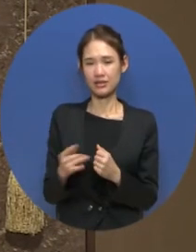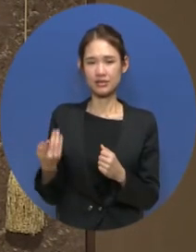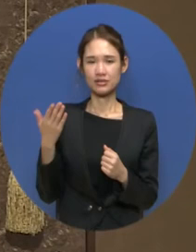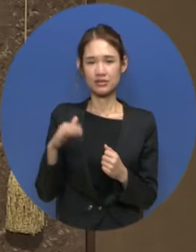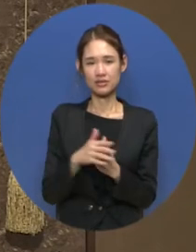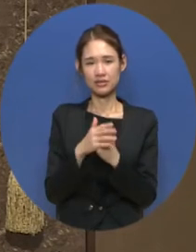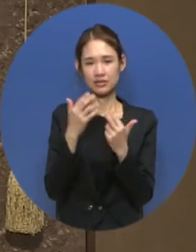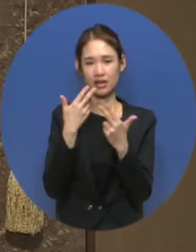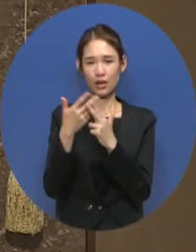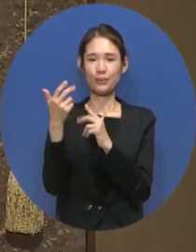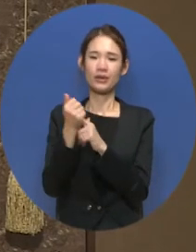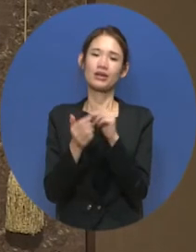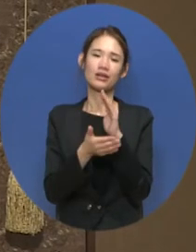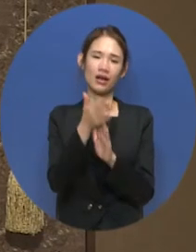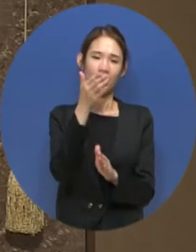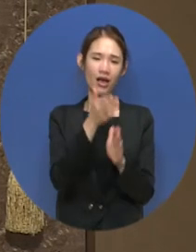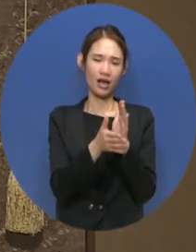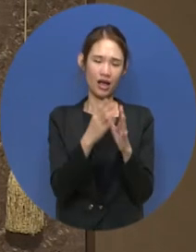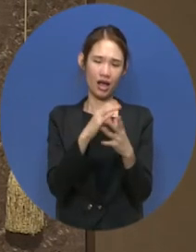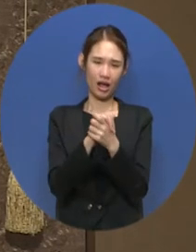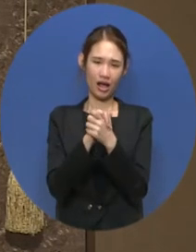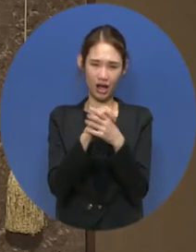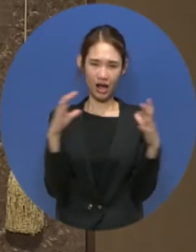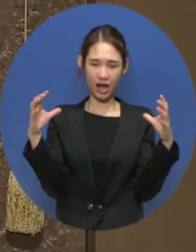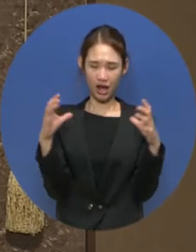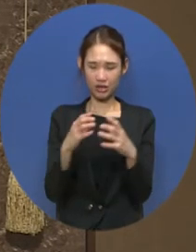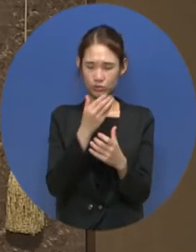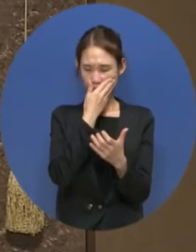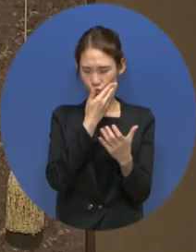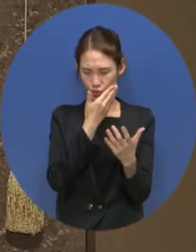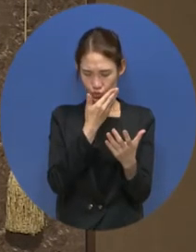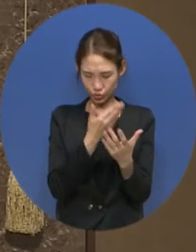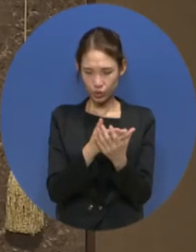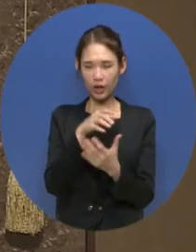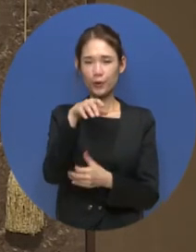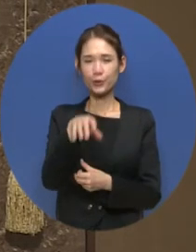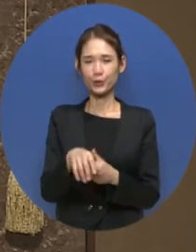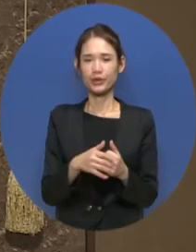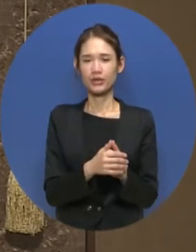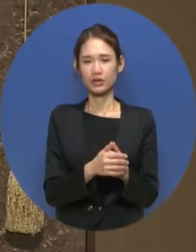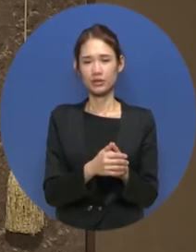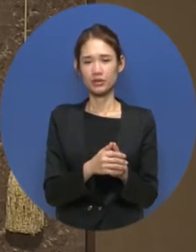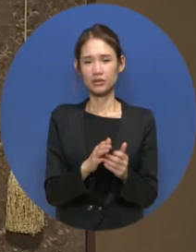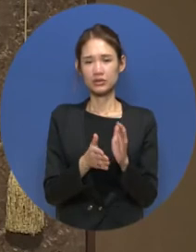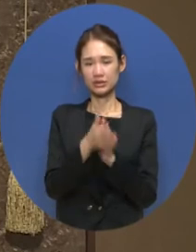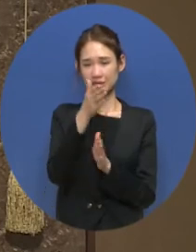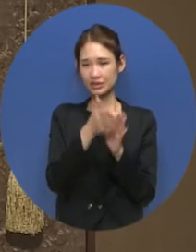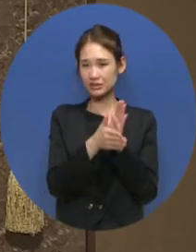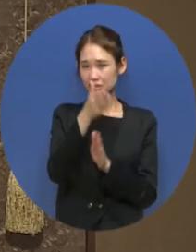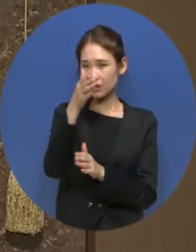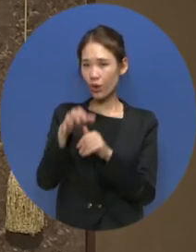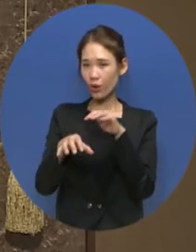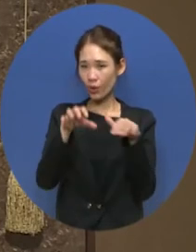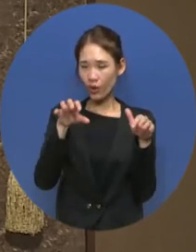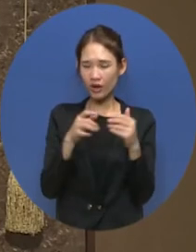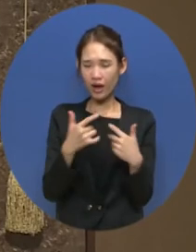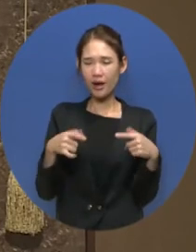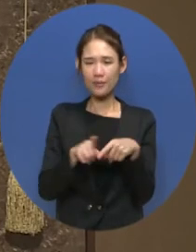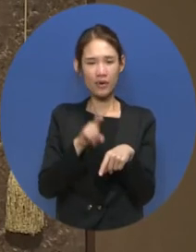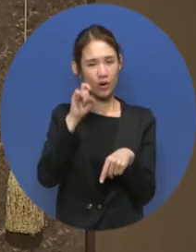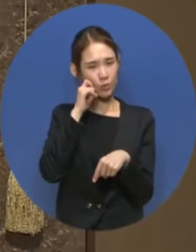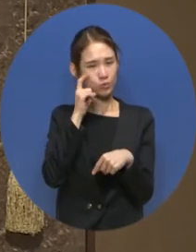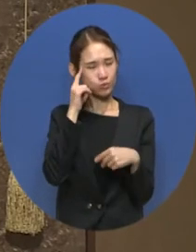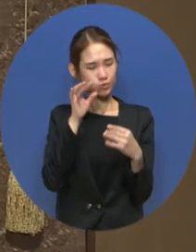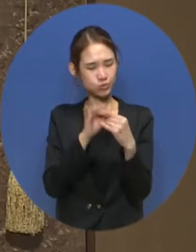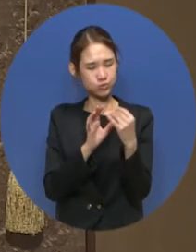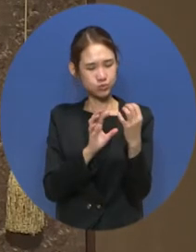협회가 협회 시설들이 하나가 되는 굉장히 중요한 자리였어요. 그만큼 시설들의 어려움을 함께 공유하고